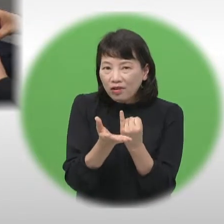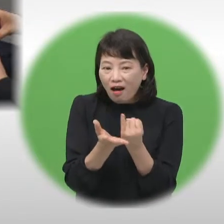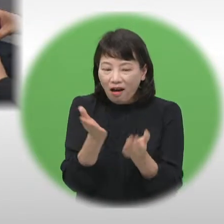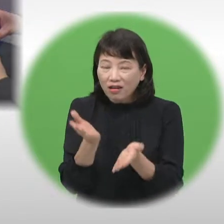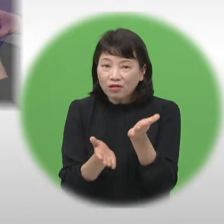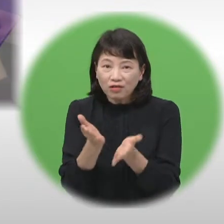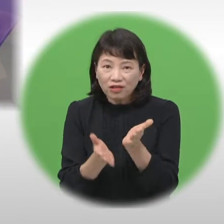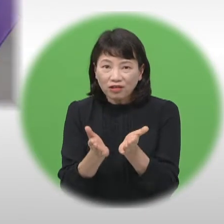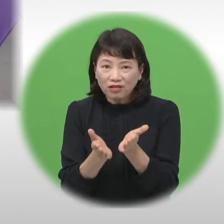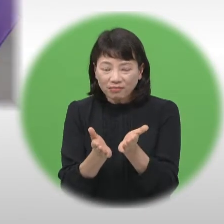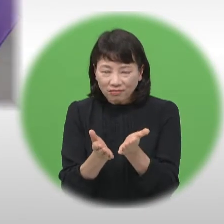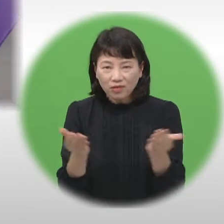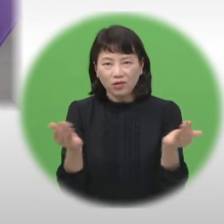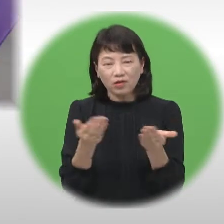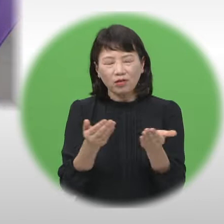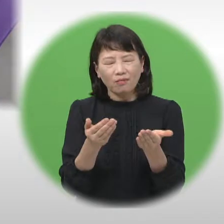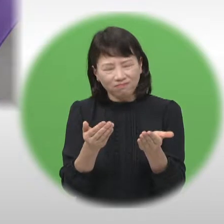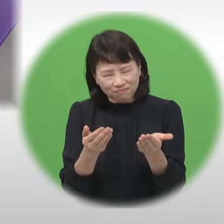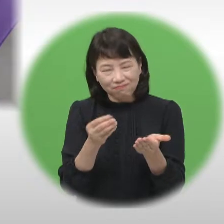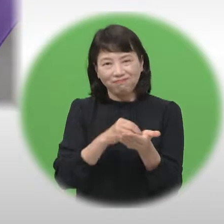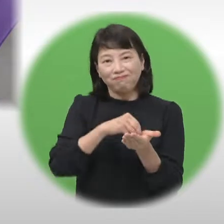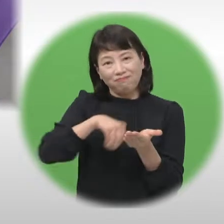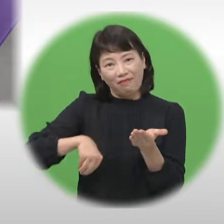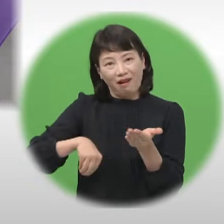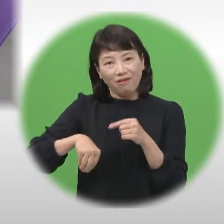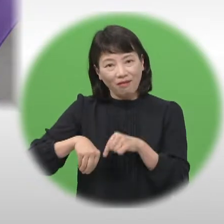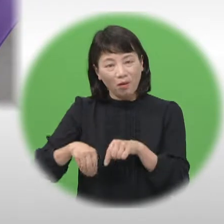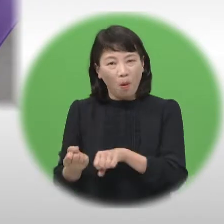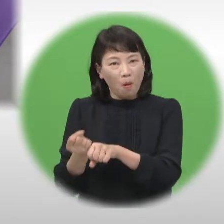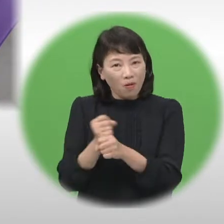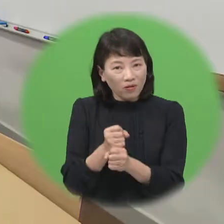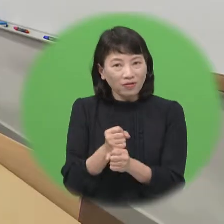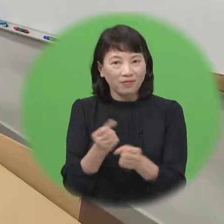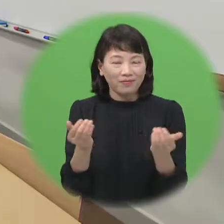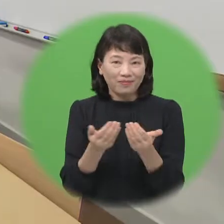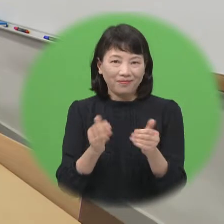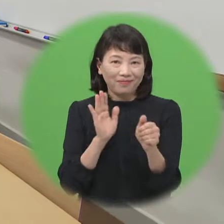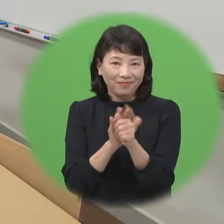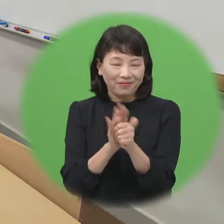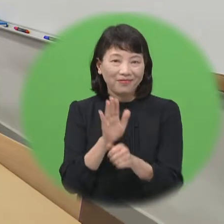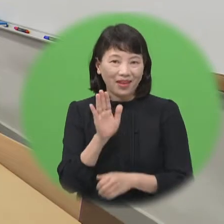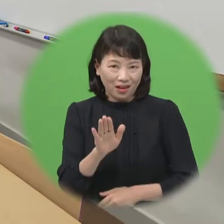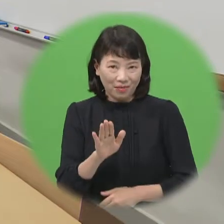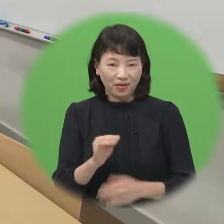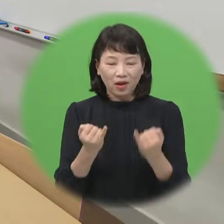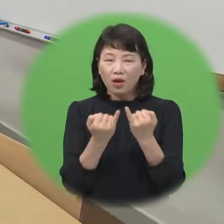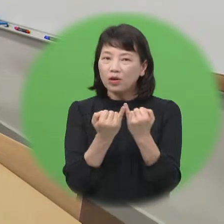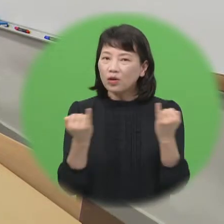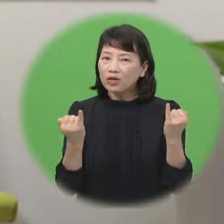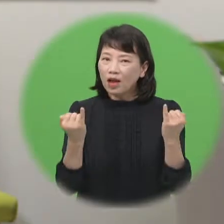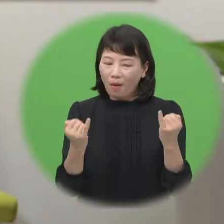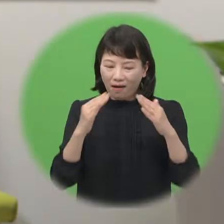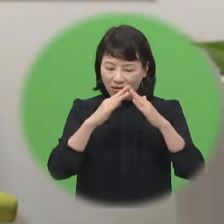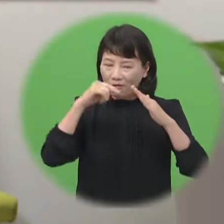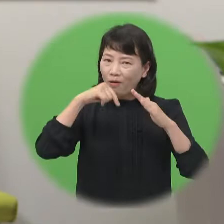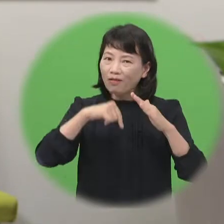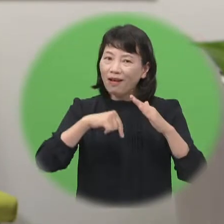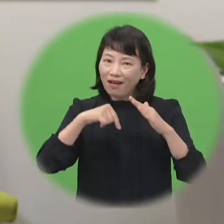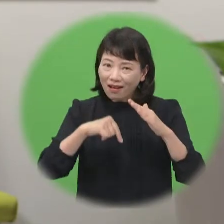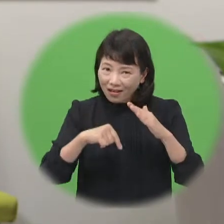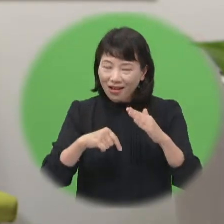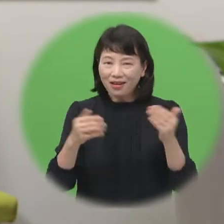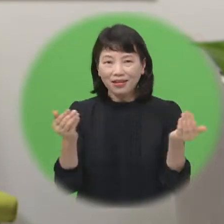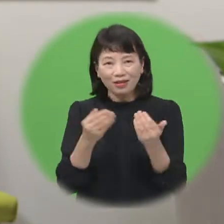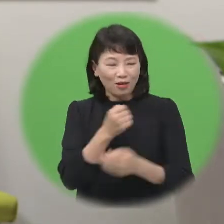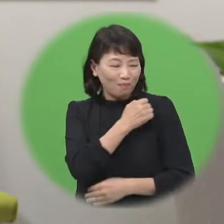した女性を対象に、そのステップアップをサポートしています。 女性っていうのは家庭の中にいても、家の仕事